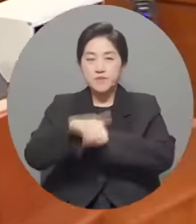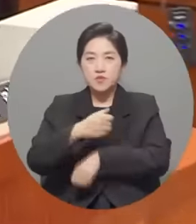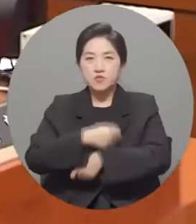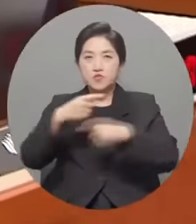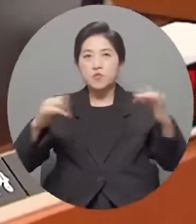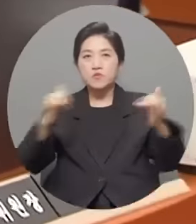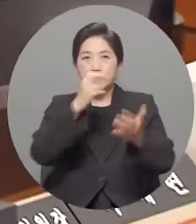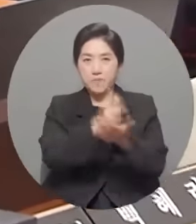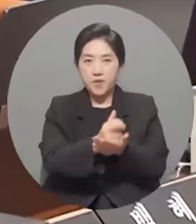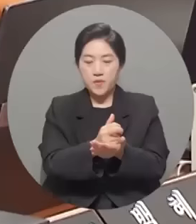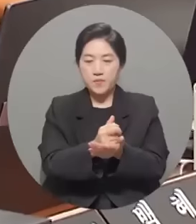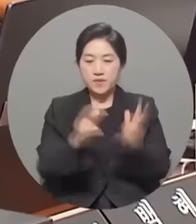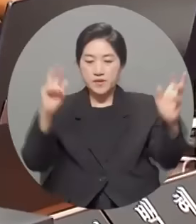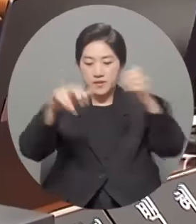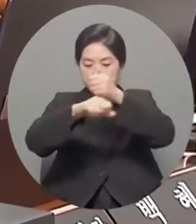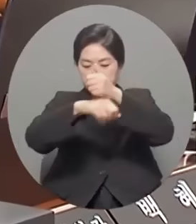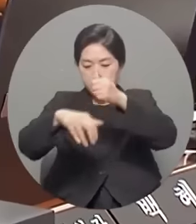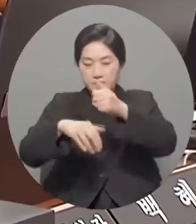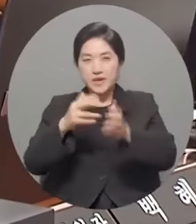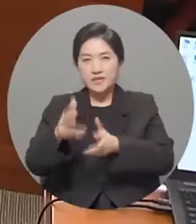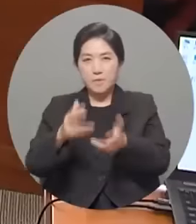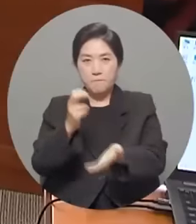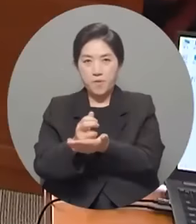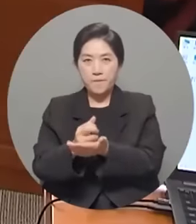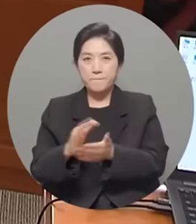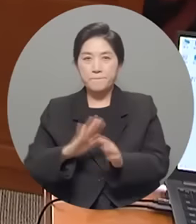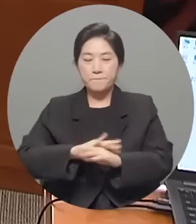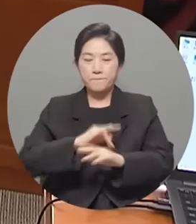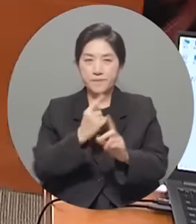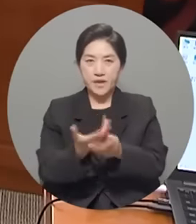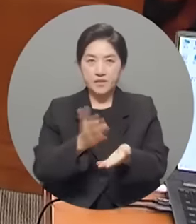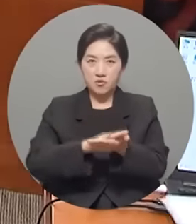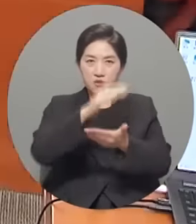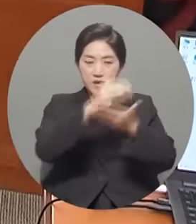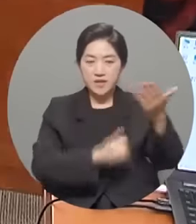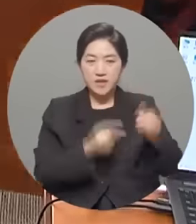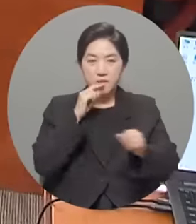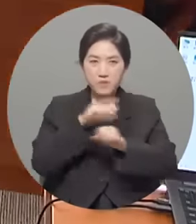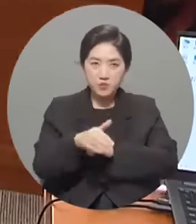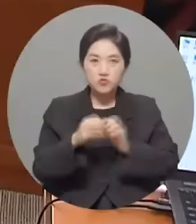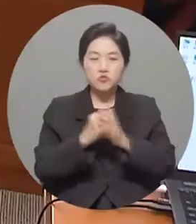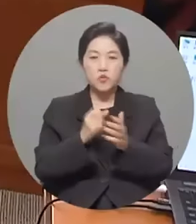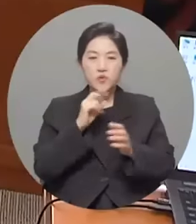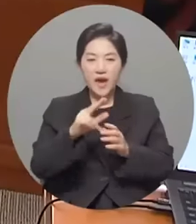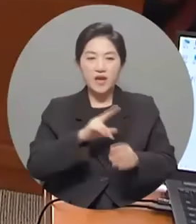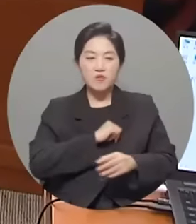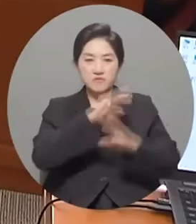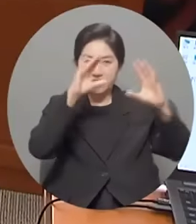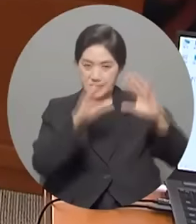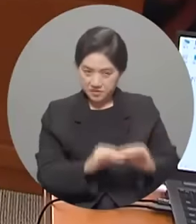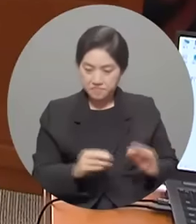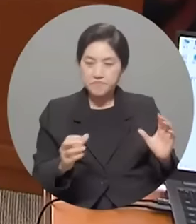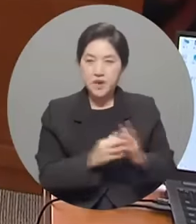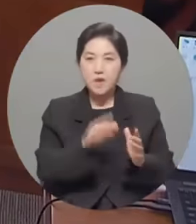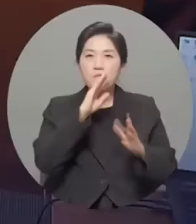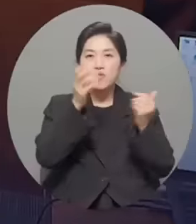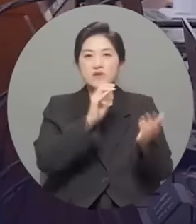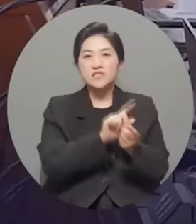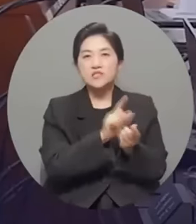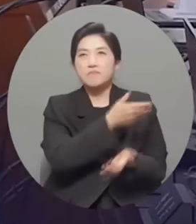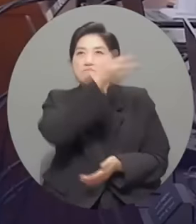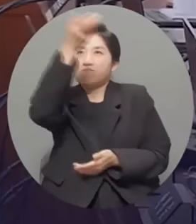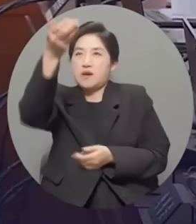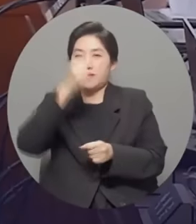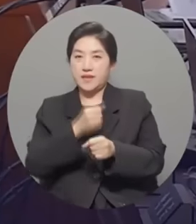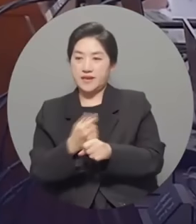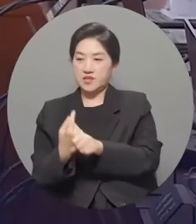민주유공자법과 가맹사업법 개정안이 민주당 등 야당 의원들만의 찬성으로 본회의 직회부가 결정됐습니다. 지난해